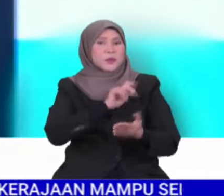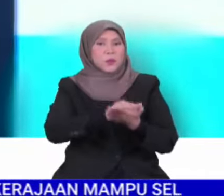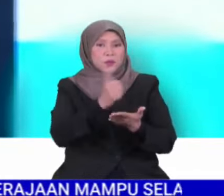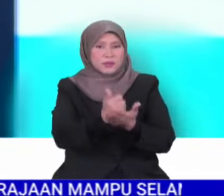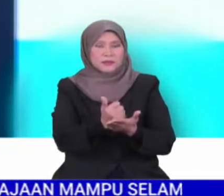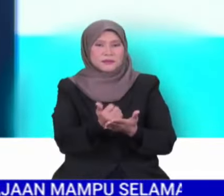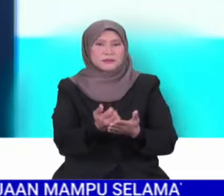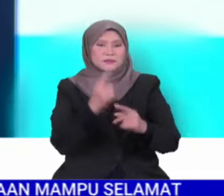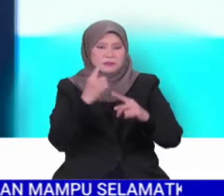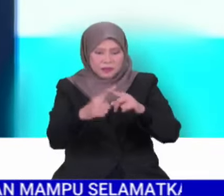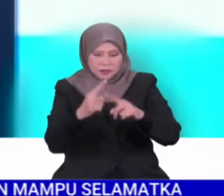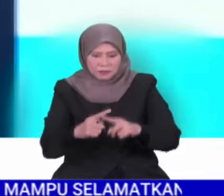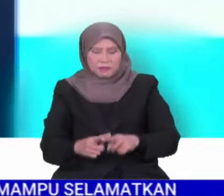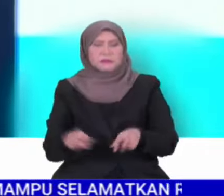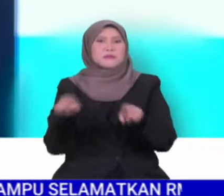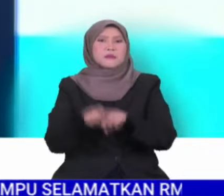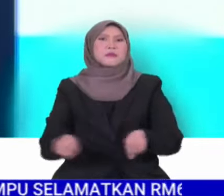Negara,